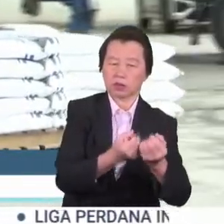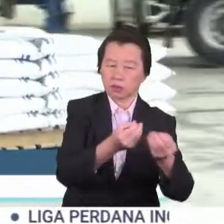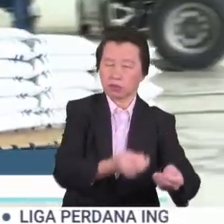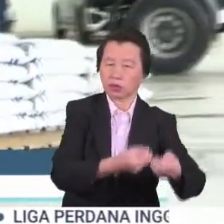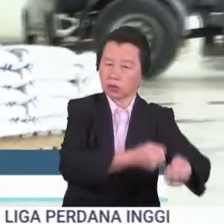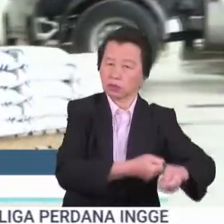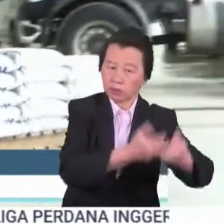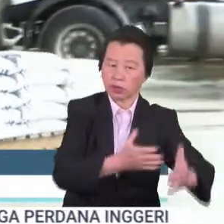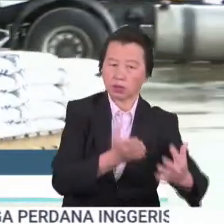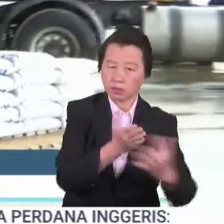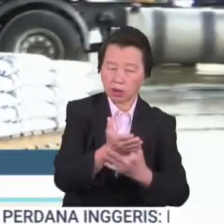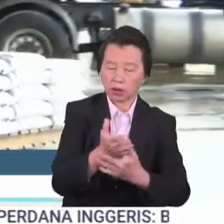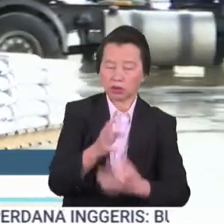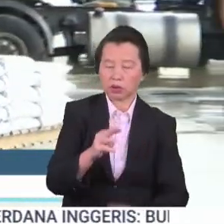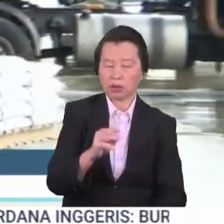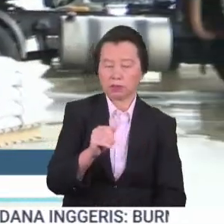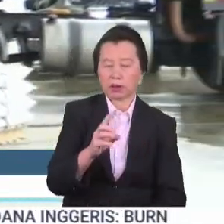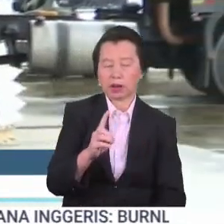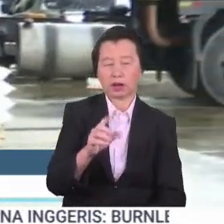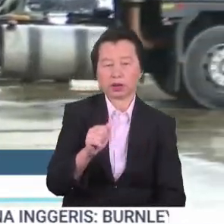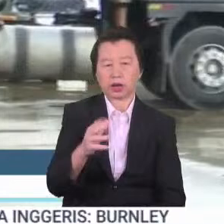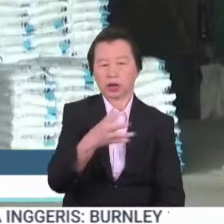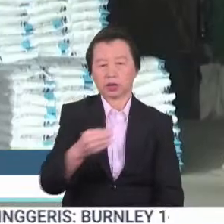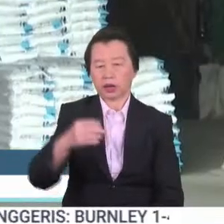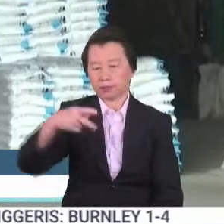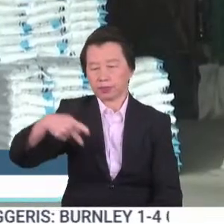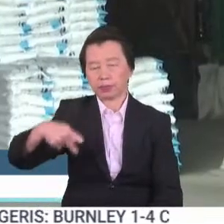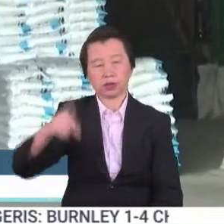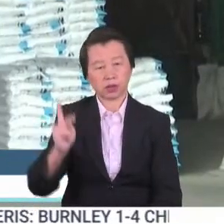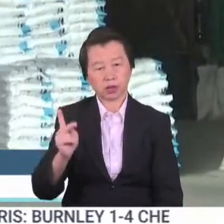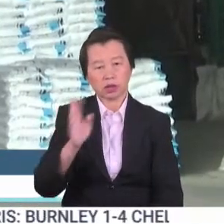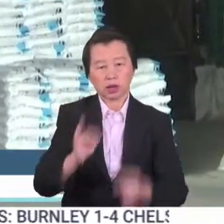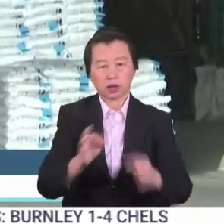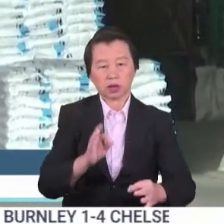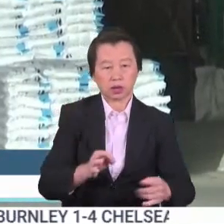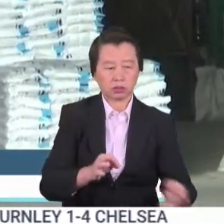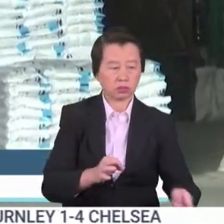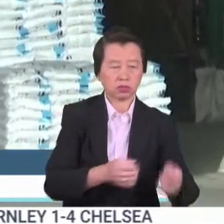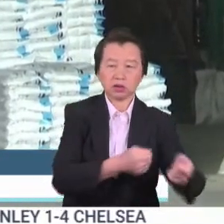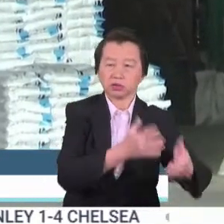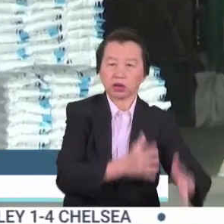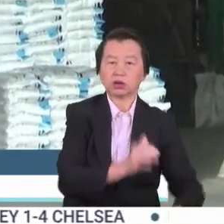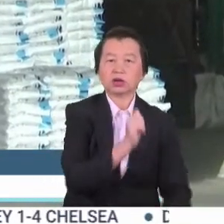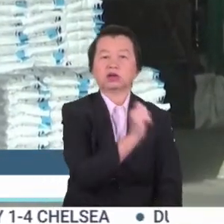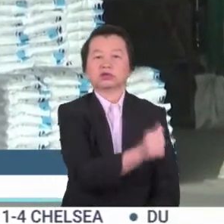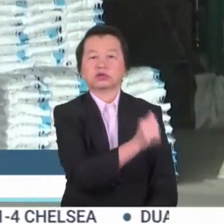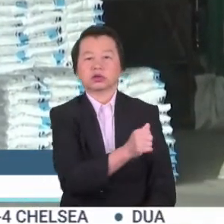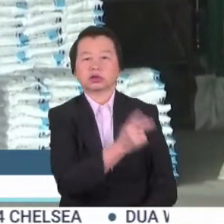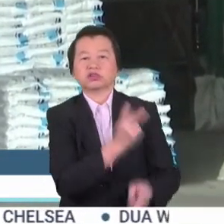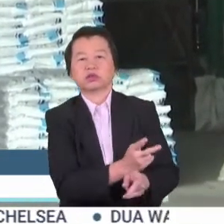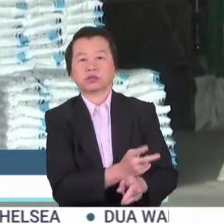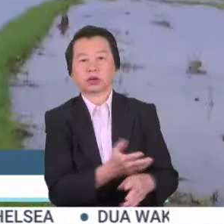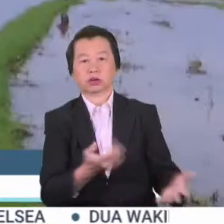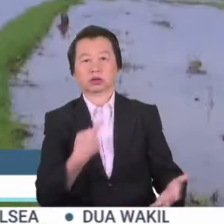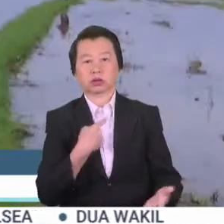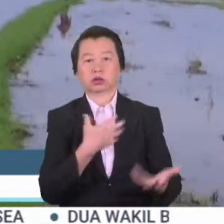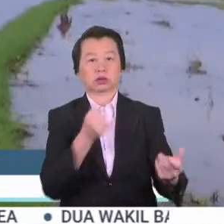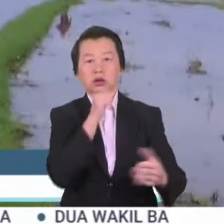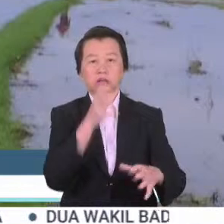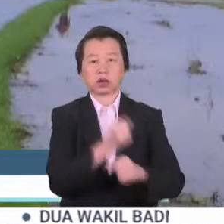petani melalui Mada dan PPK sebab bila petani simpan P sendiri petani tak dapat apa